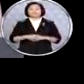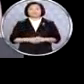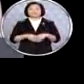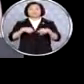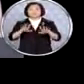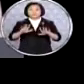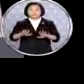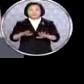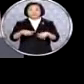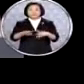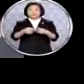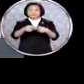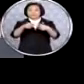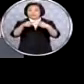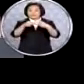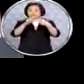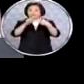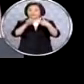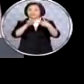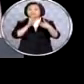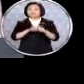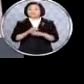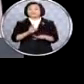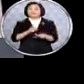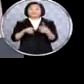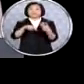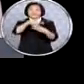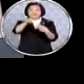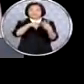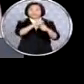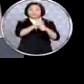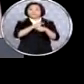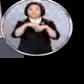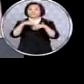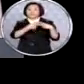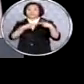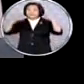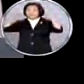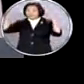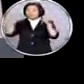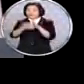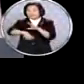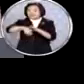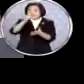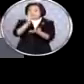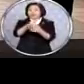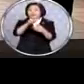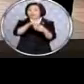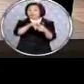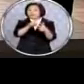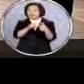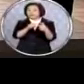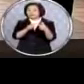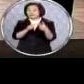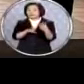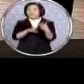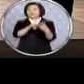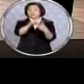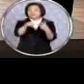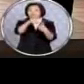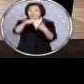天辩论会的第三个阶段，由三位参选人依照先前抽签决定的顺序交互结